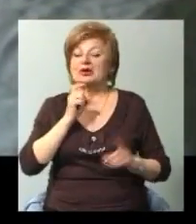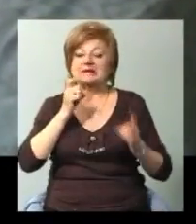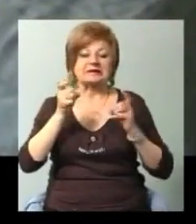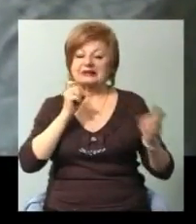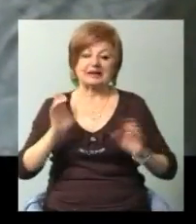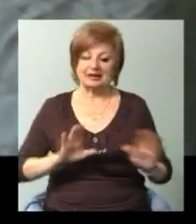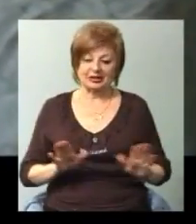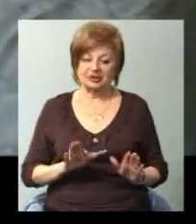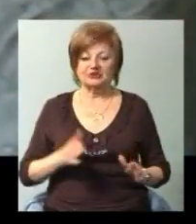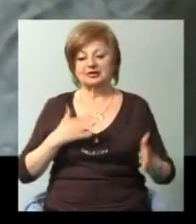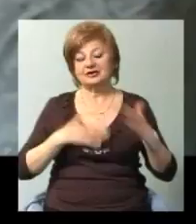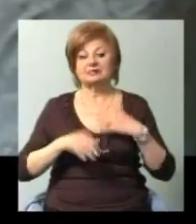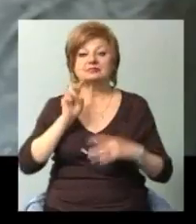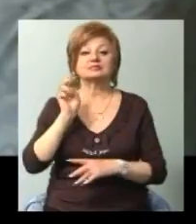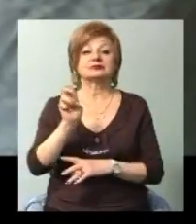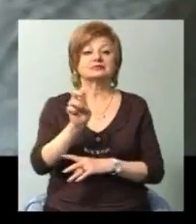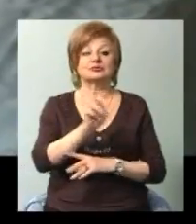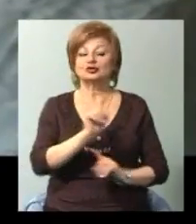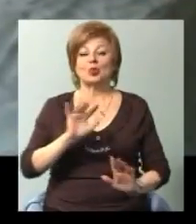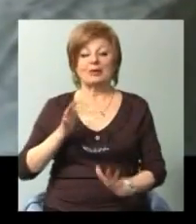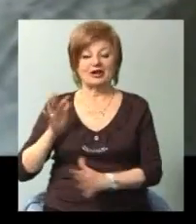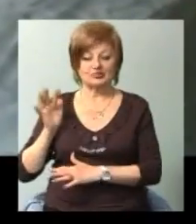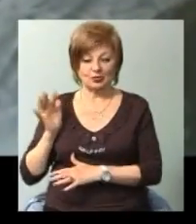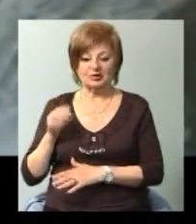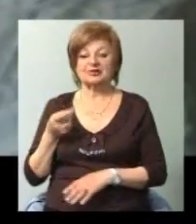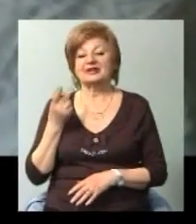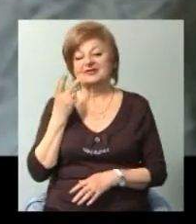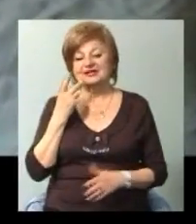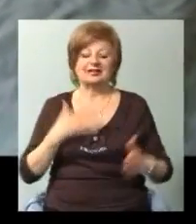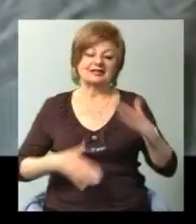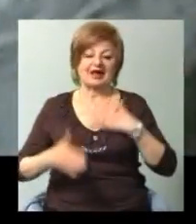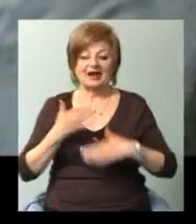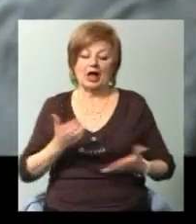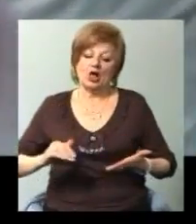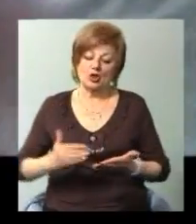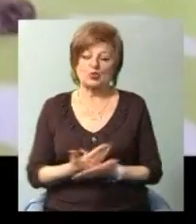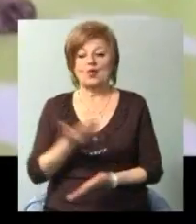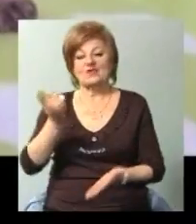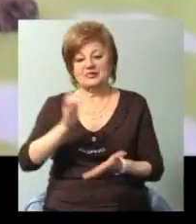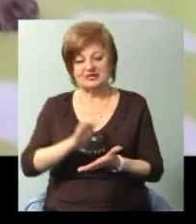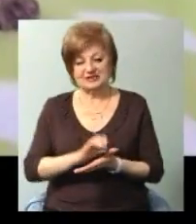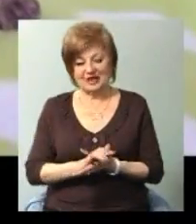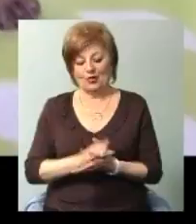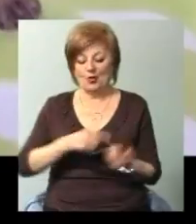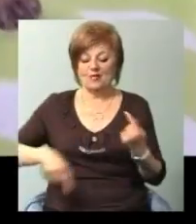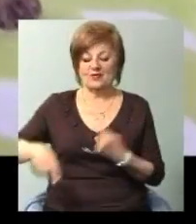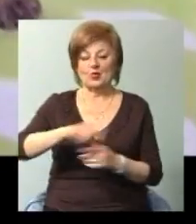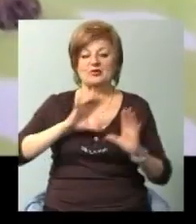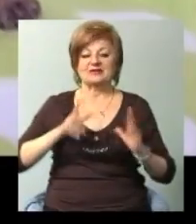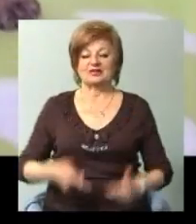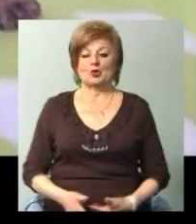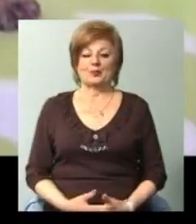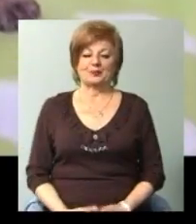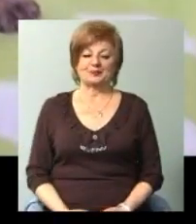з насолодою сприймає все, що діється, адже він завжди радий новим знайомствам з навколишнім світом.